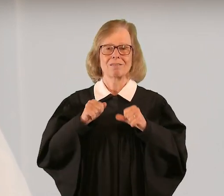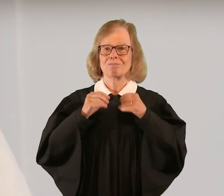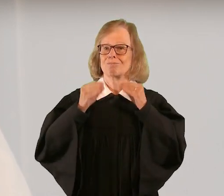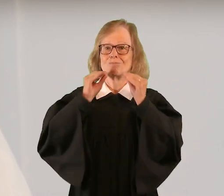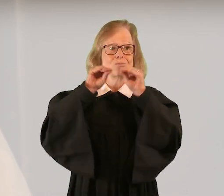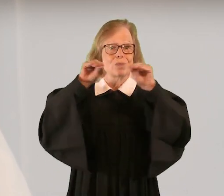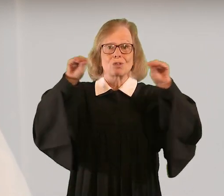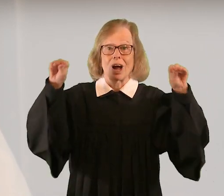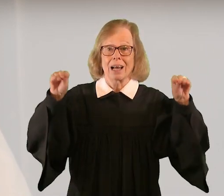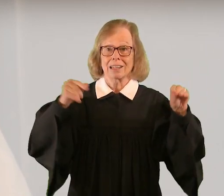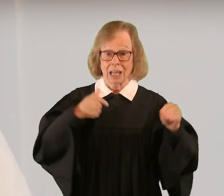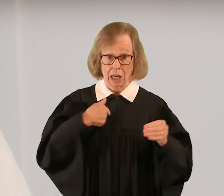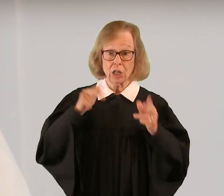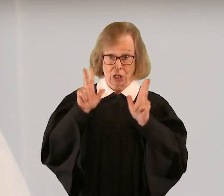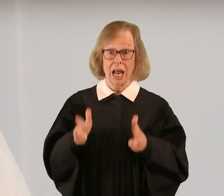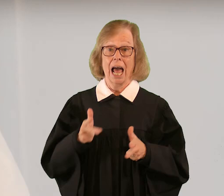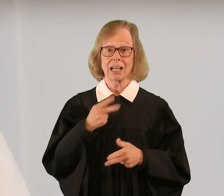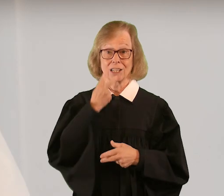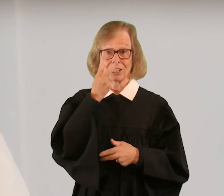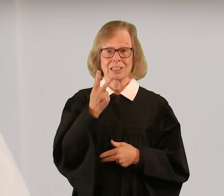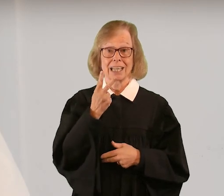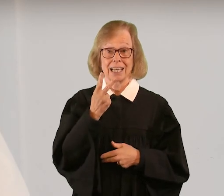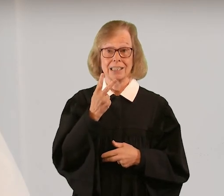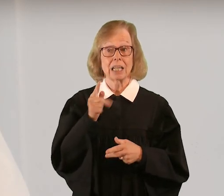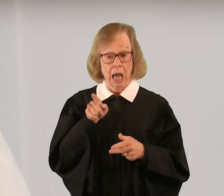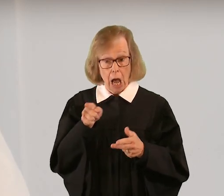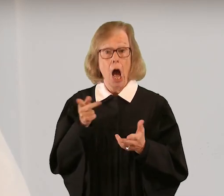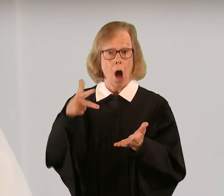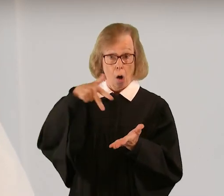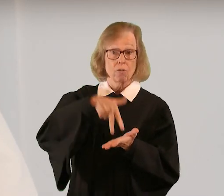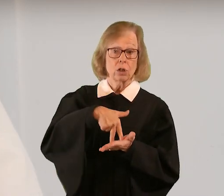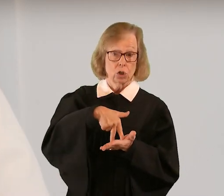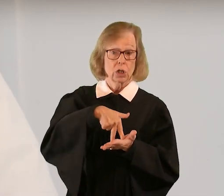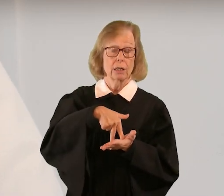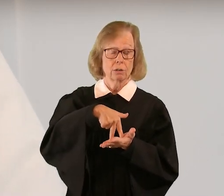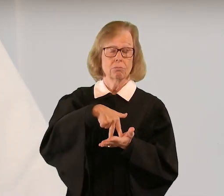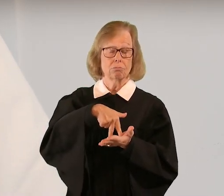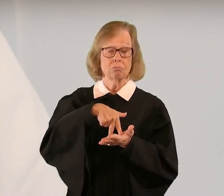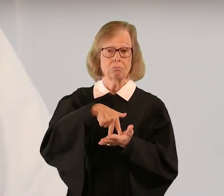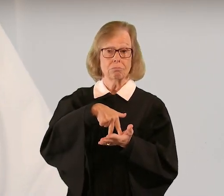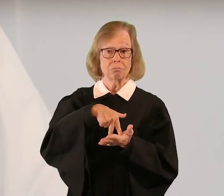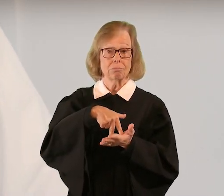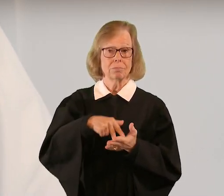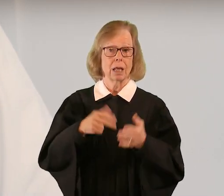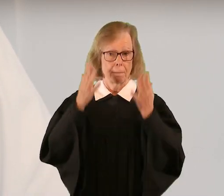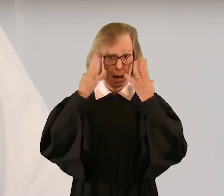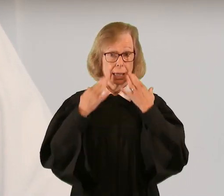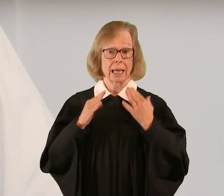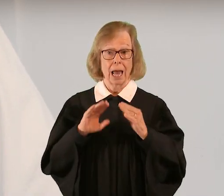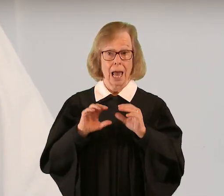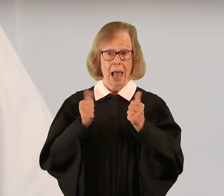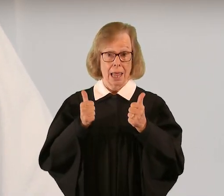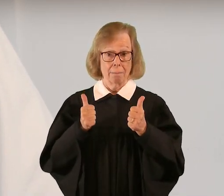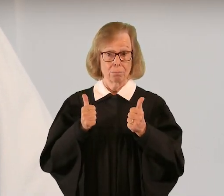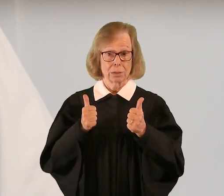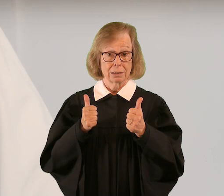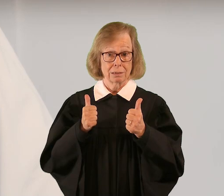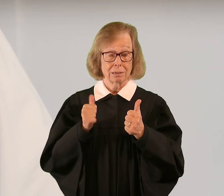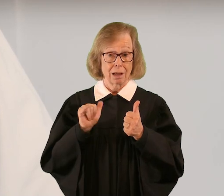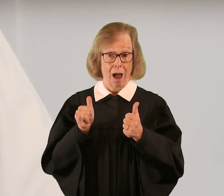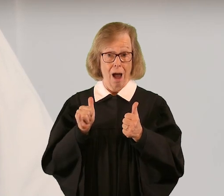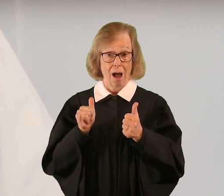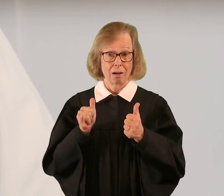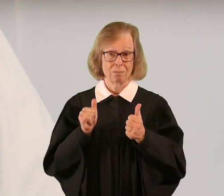Ich habe den Herrn gesehen, er ist auferstanden. Maria hat das erlebt, was ich